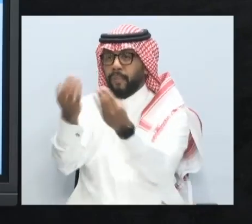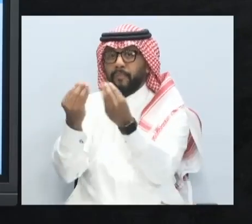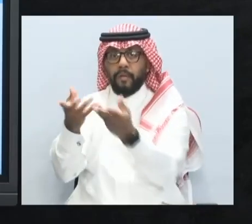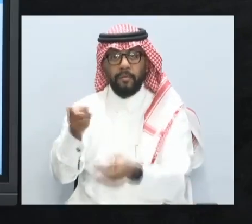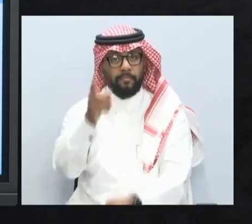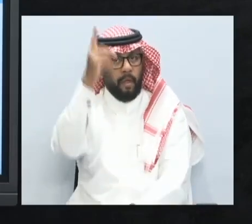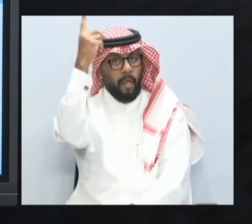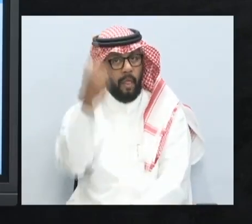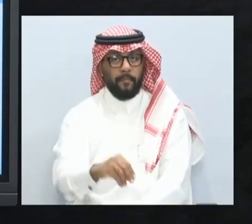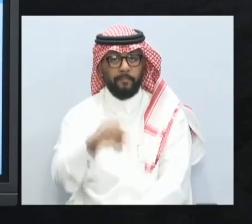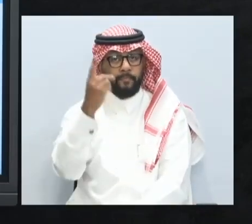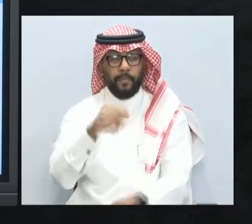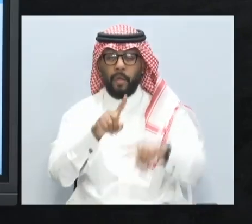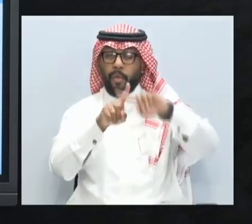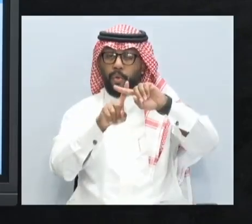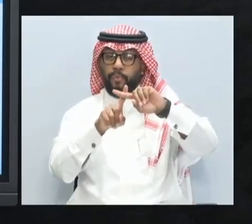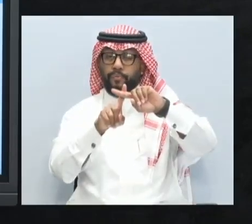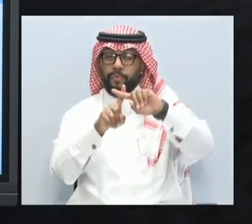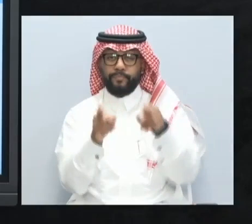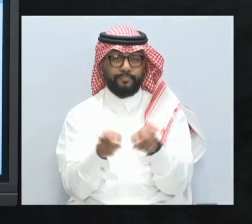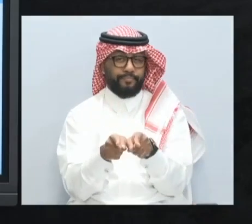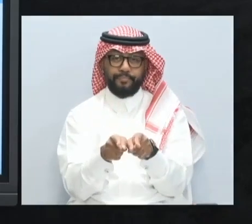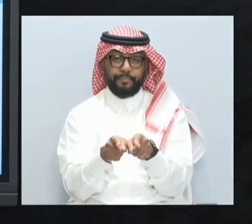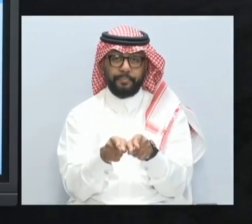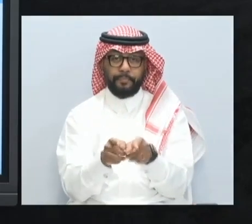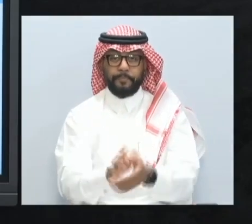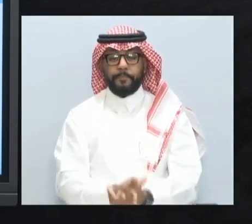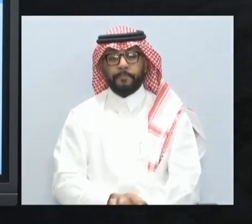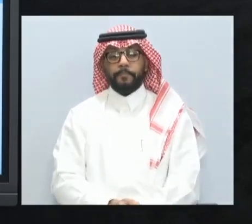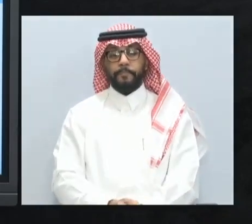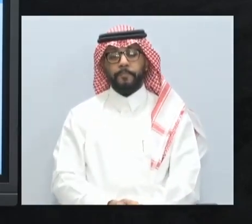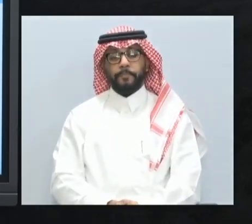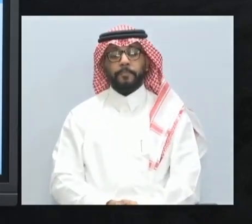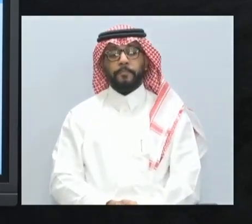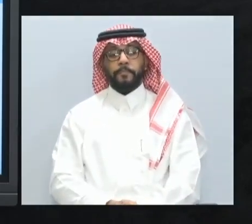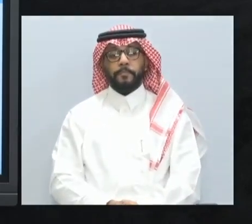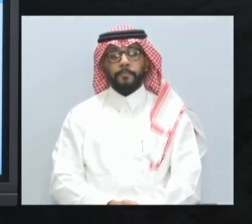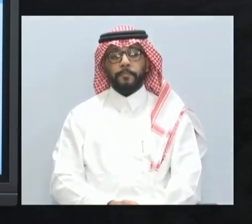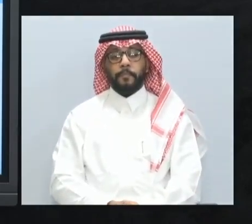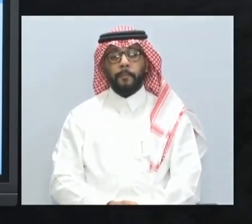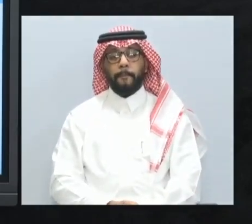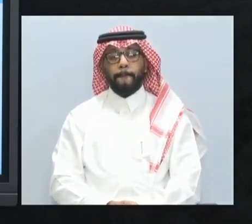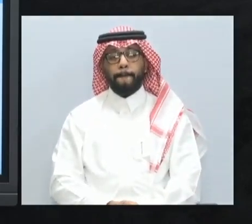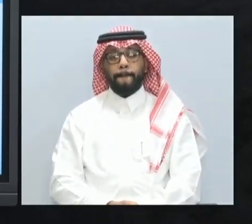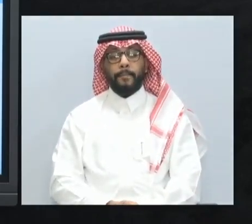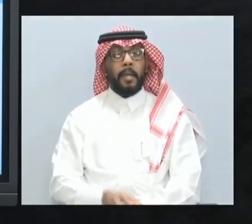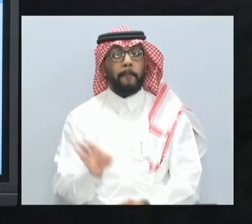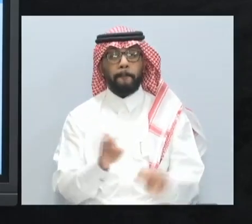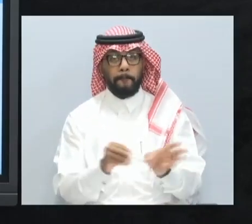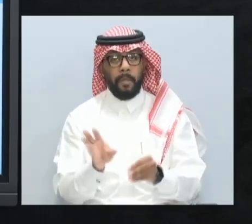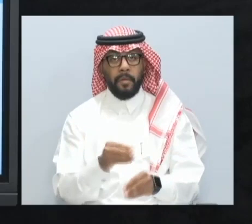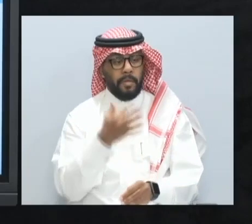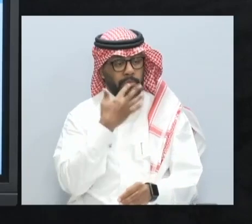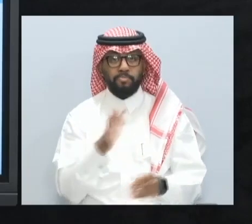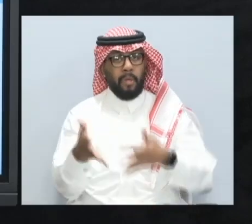كفر لكن كفر اصغر غير مخرج من مله الاسلام غير مخرج من مله الاسلام وهذا ايضا بعض الناس يتساهل